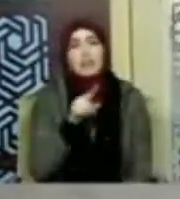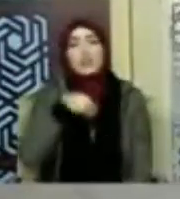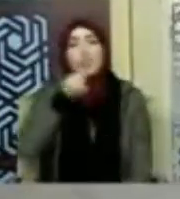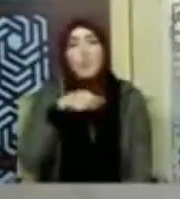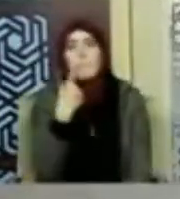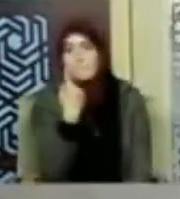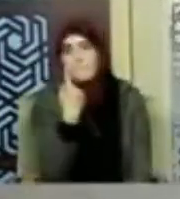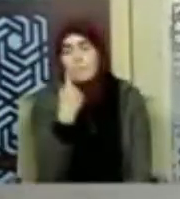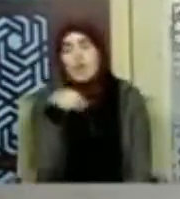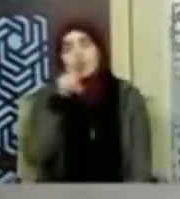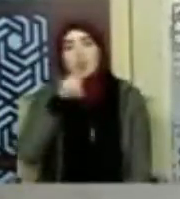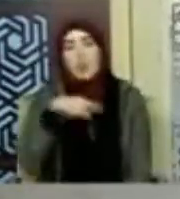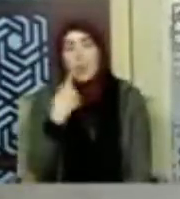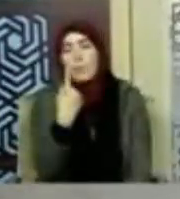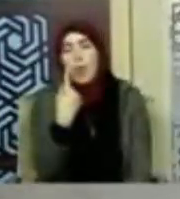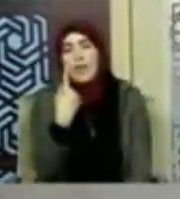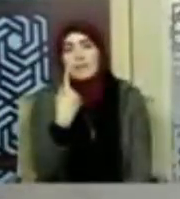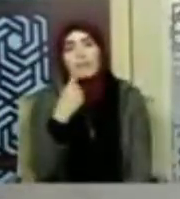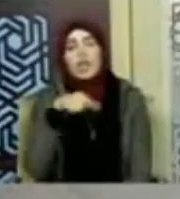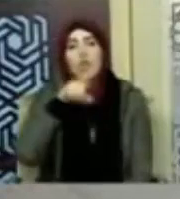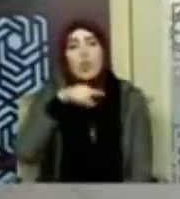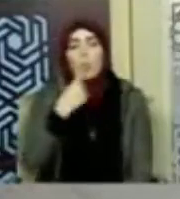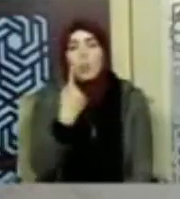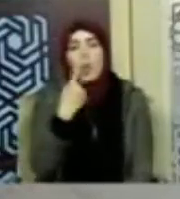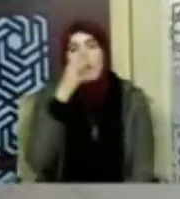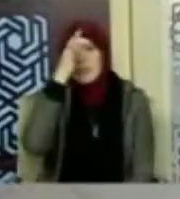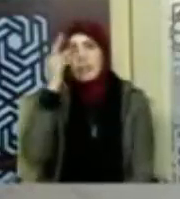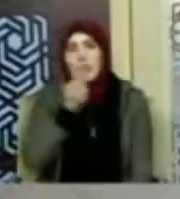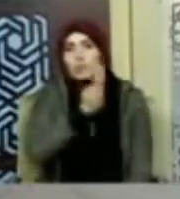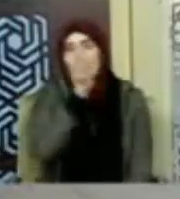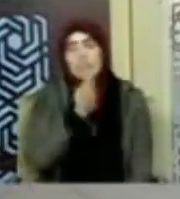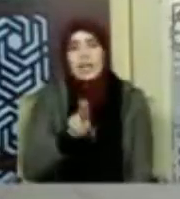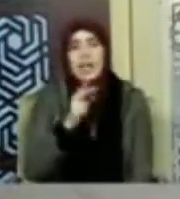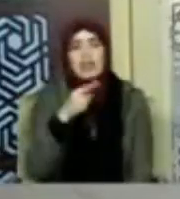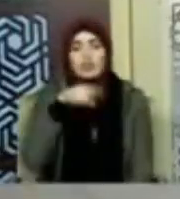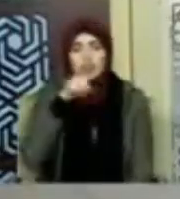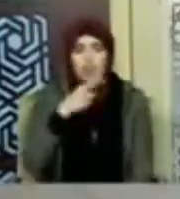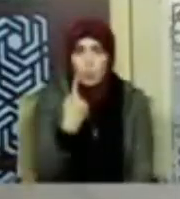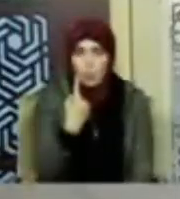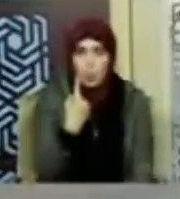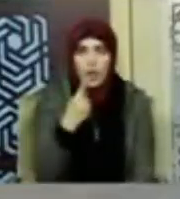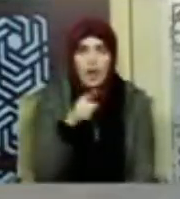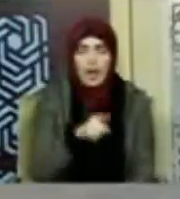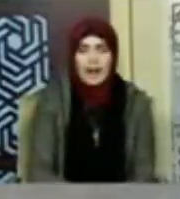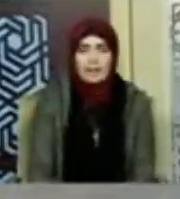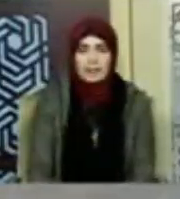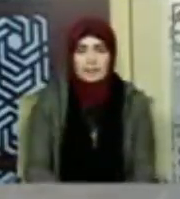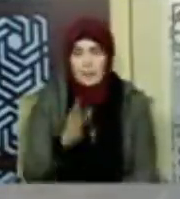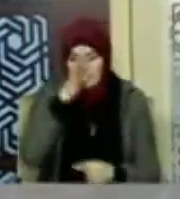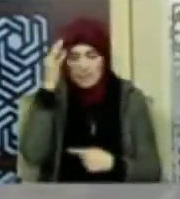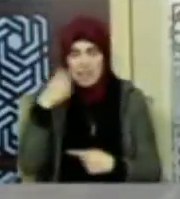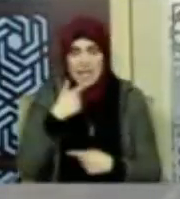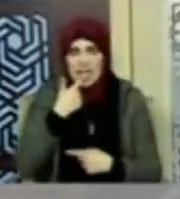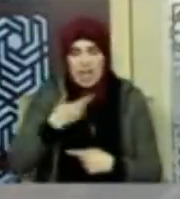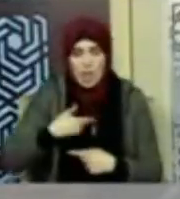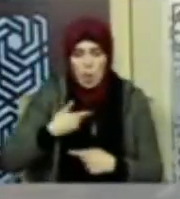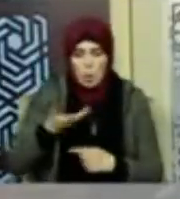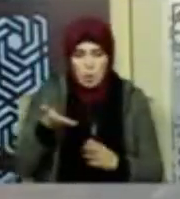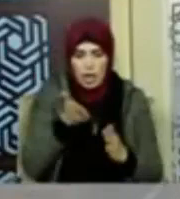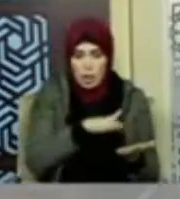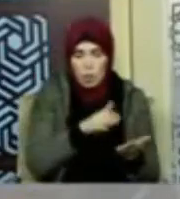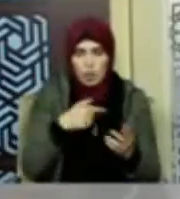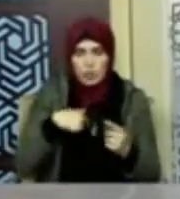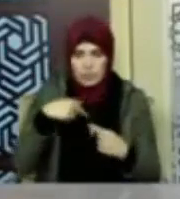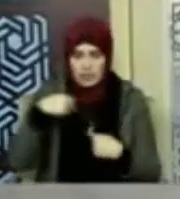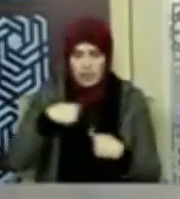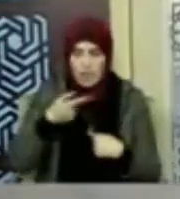واحد، فإنك لو سألت بقاء يوم على الأجل الذي لك لن تطاعي، فإنك